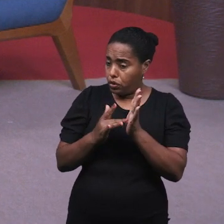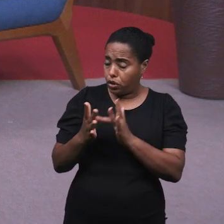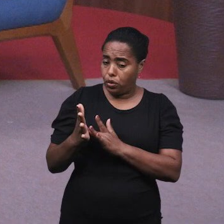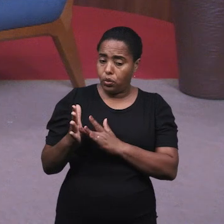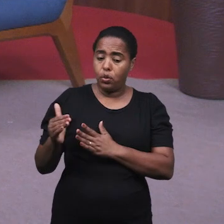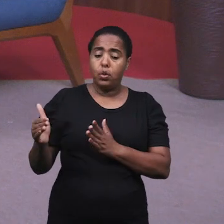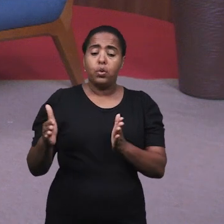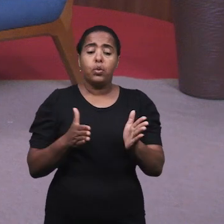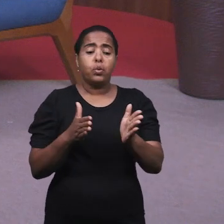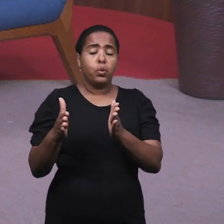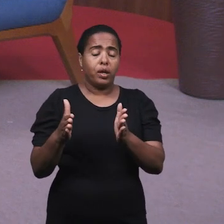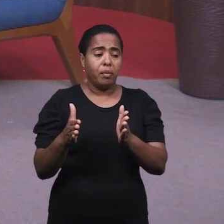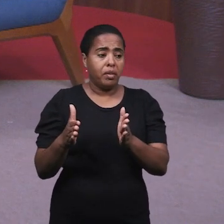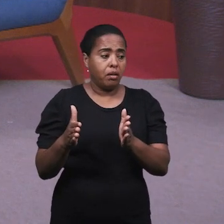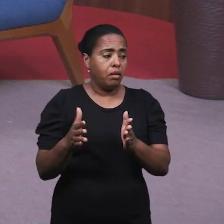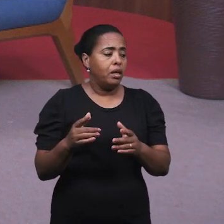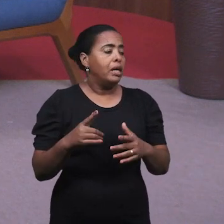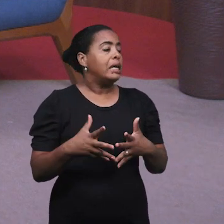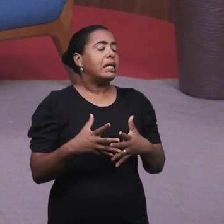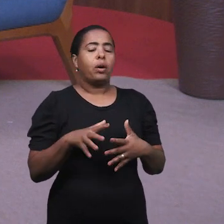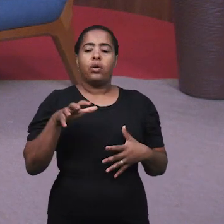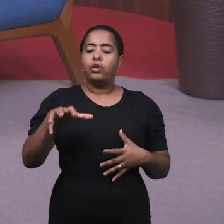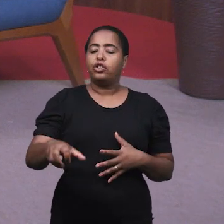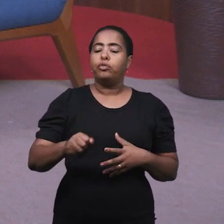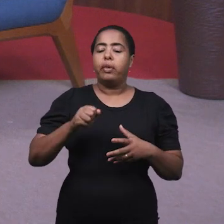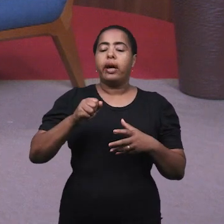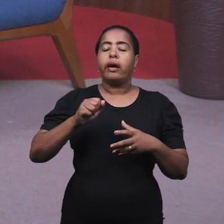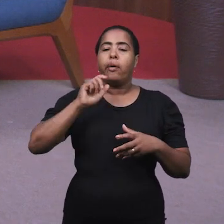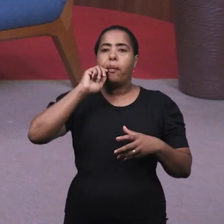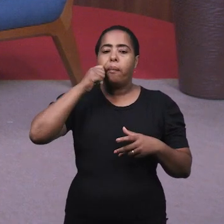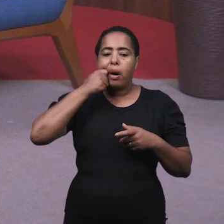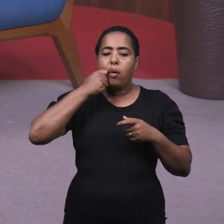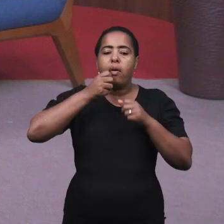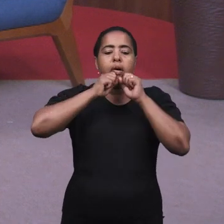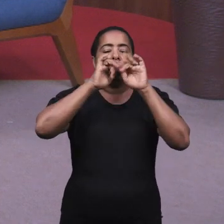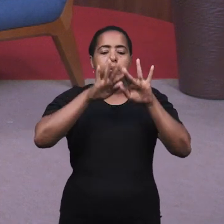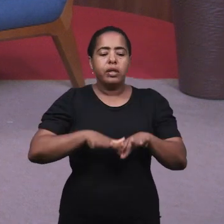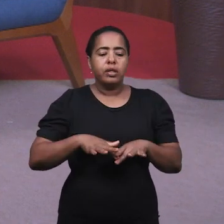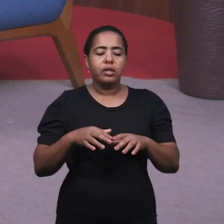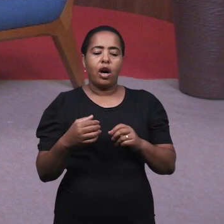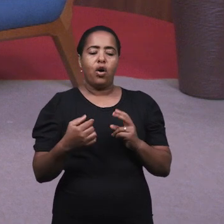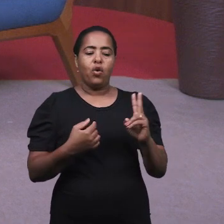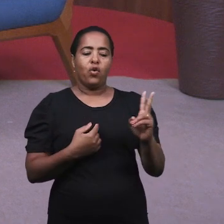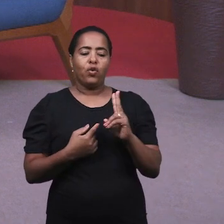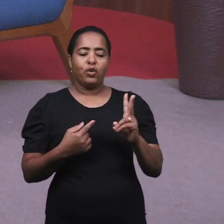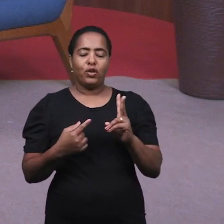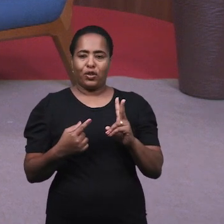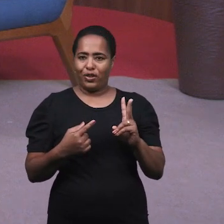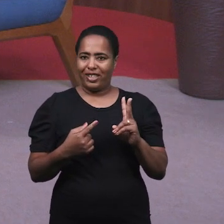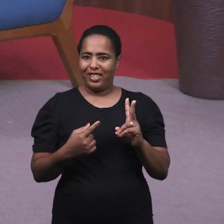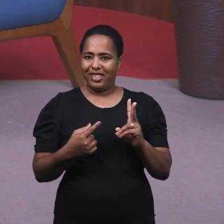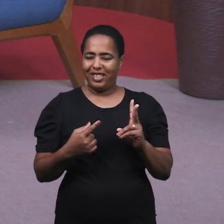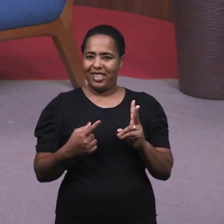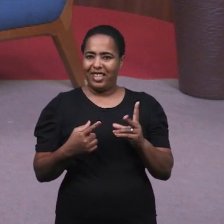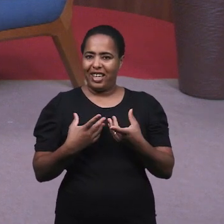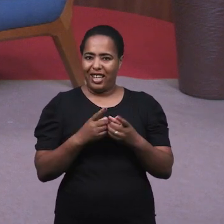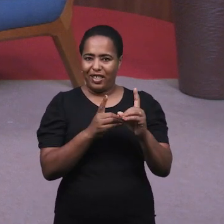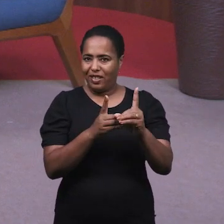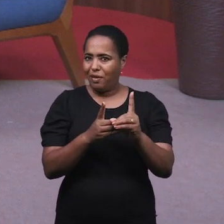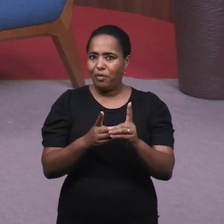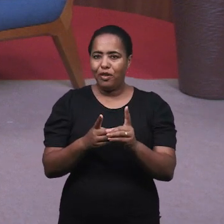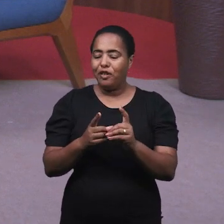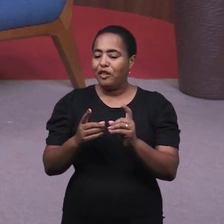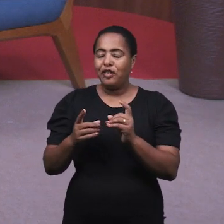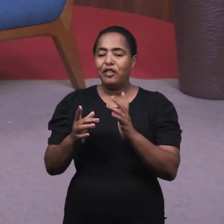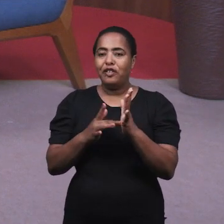d'Emmaüs, regardez bien, le geste de prendre le pain et bénir, comme c'était disciple, c'était Jésus qui faisait cela avec eux. Dans le partage du